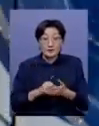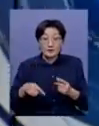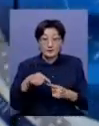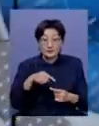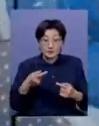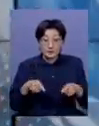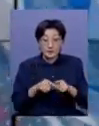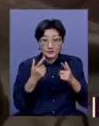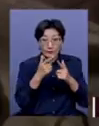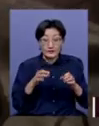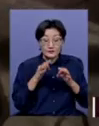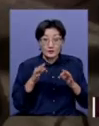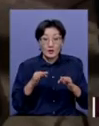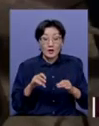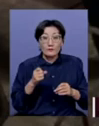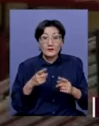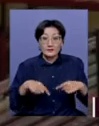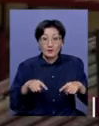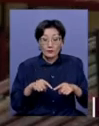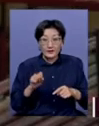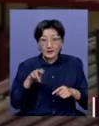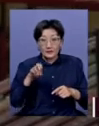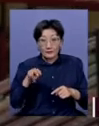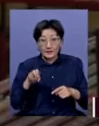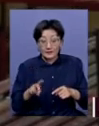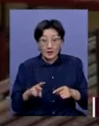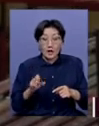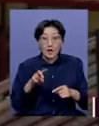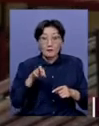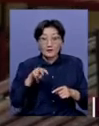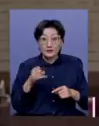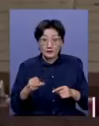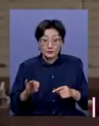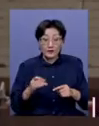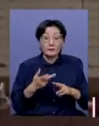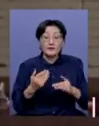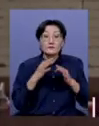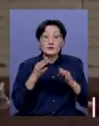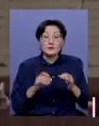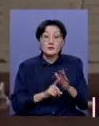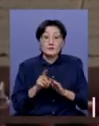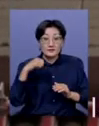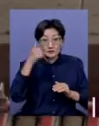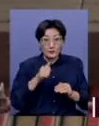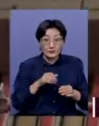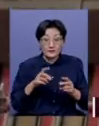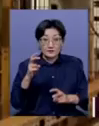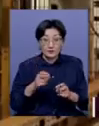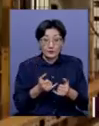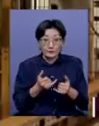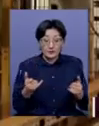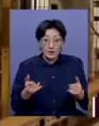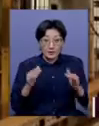такие данные озвучил глава над палаты предпринимателей атамекен облой мырзахметов по его словам с начала года производства услуг